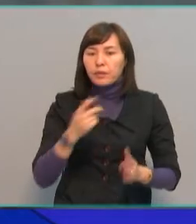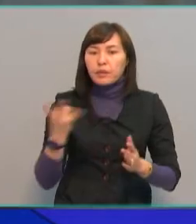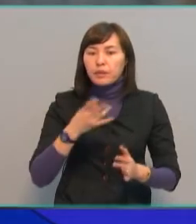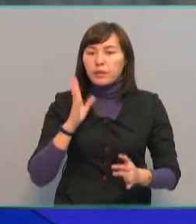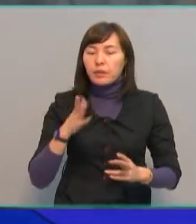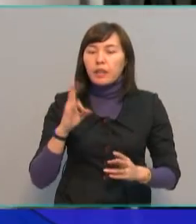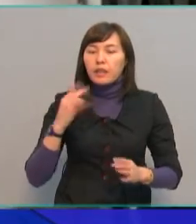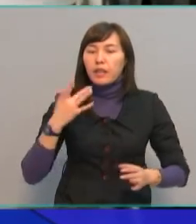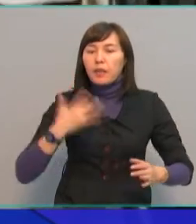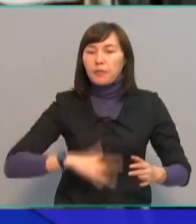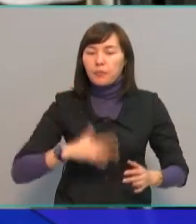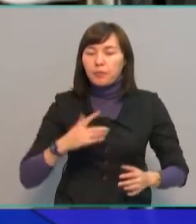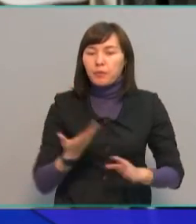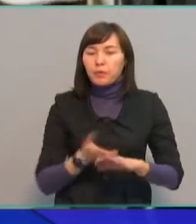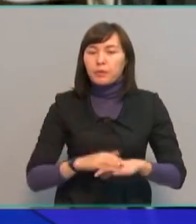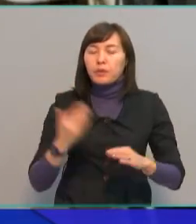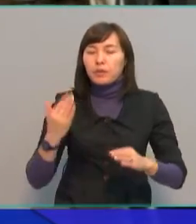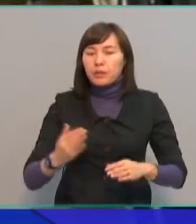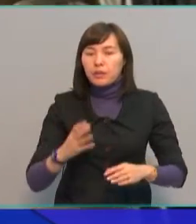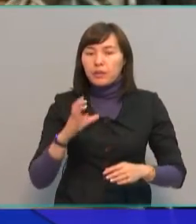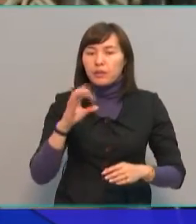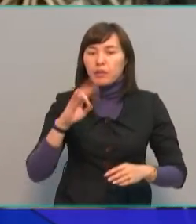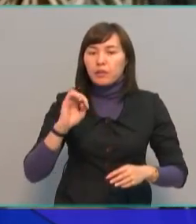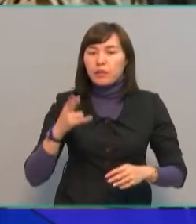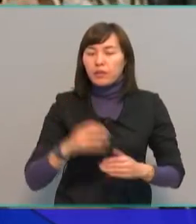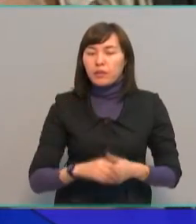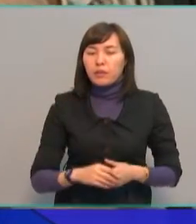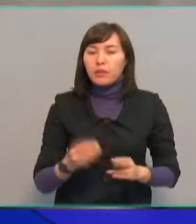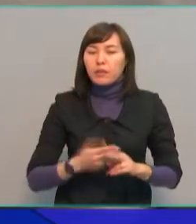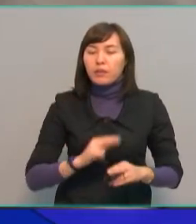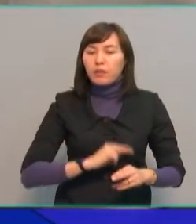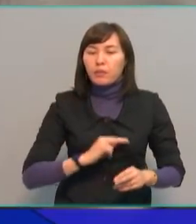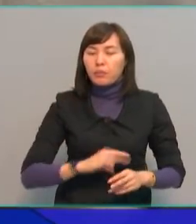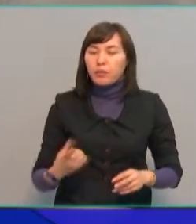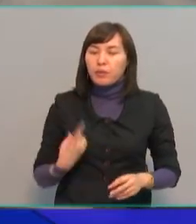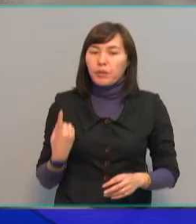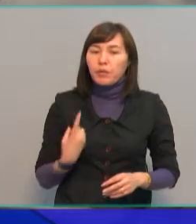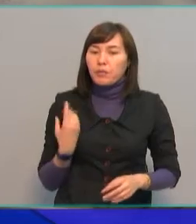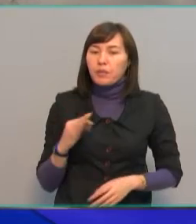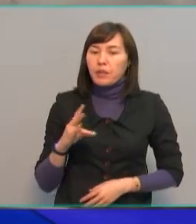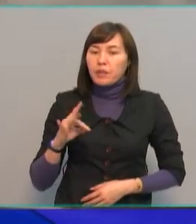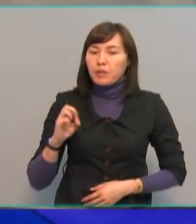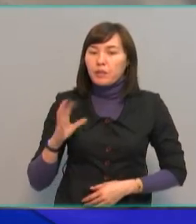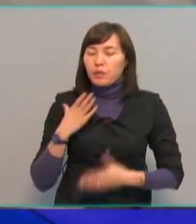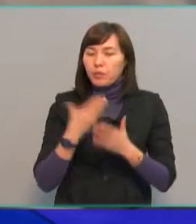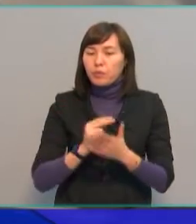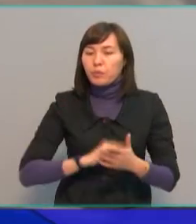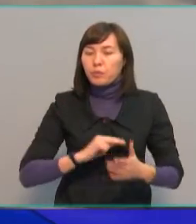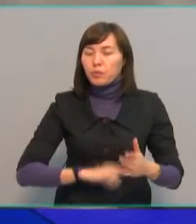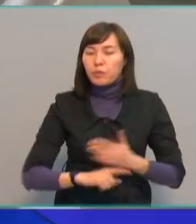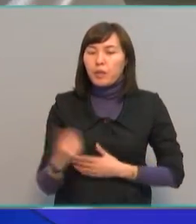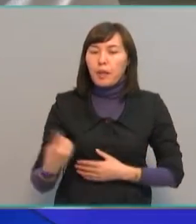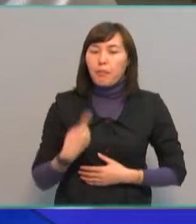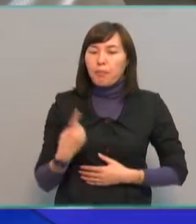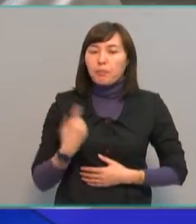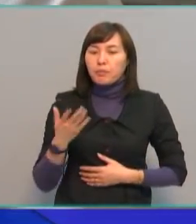етеді. Ұлттық аспаптың ең қиыны оның шанағын құрастыру. Бұл істі цех шебері Мәдіхан Тәжиев өз қолына алған. Ағаш